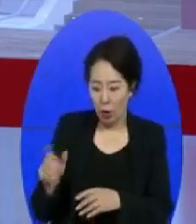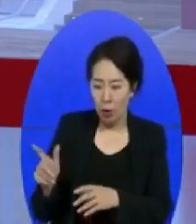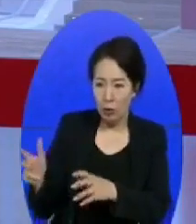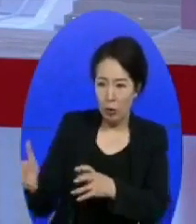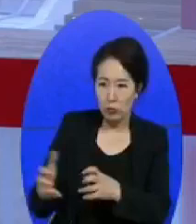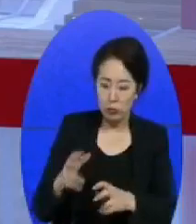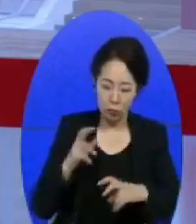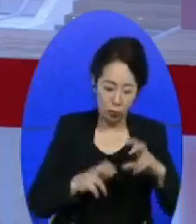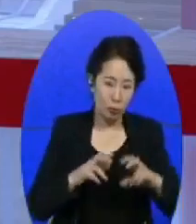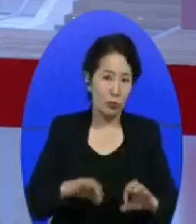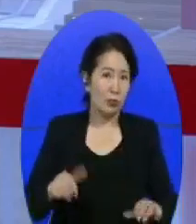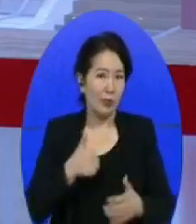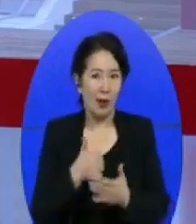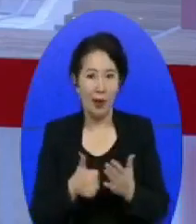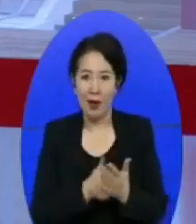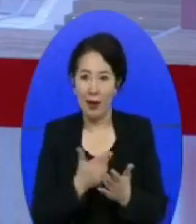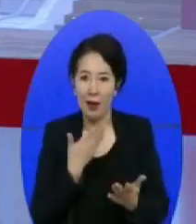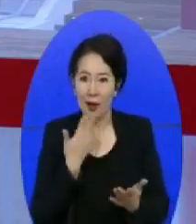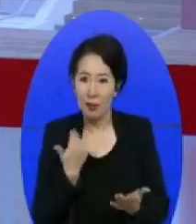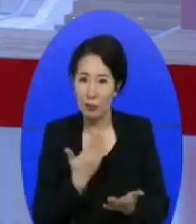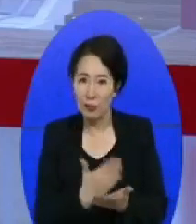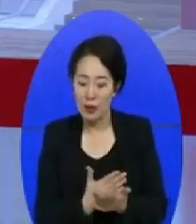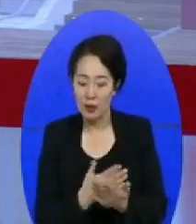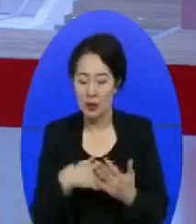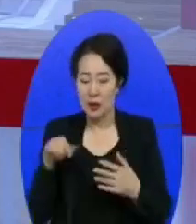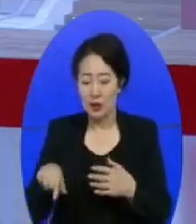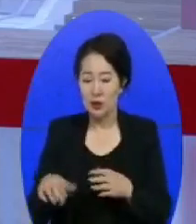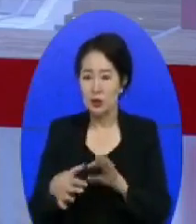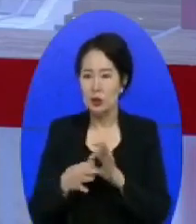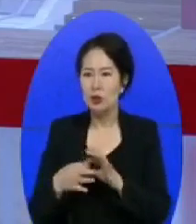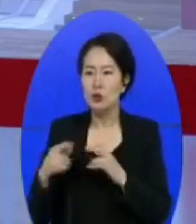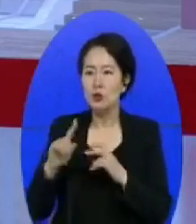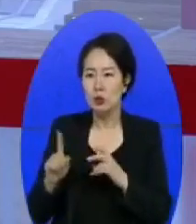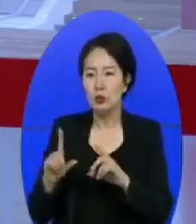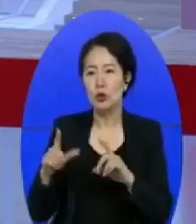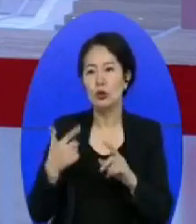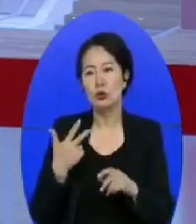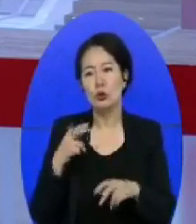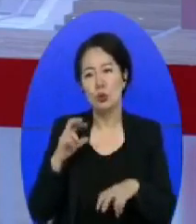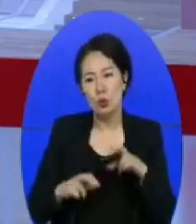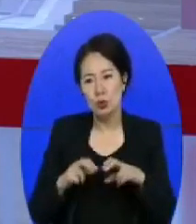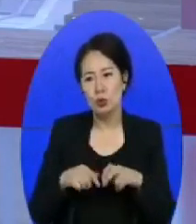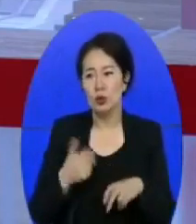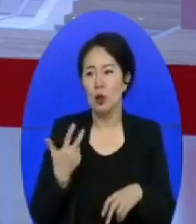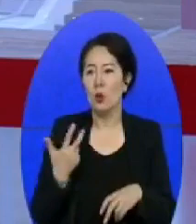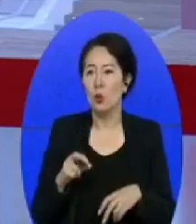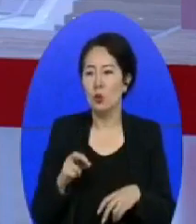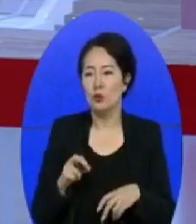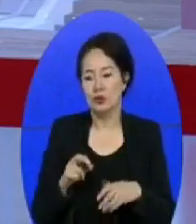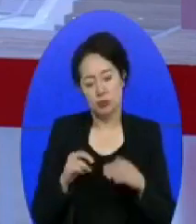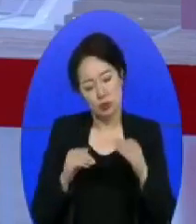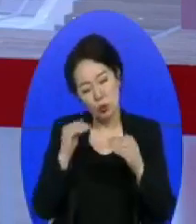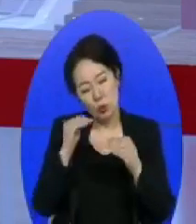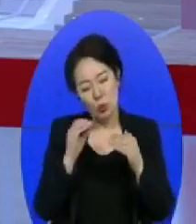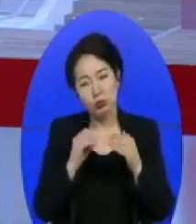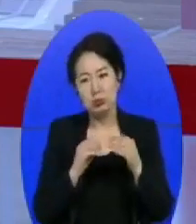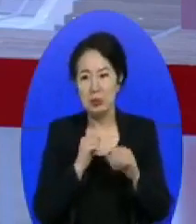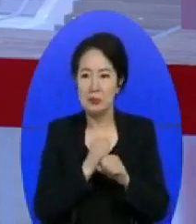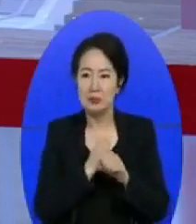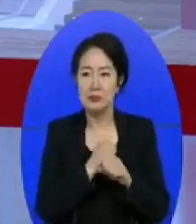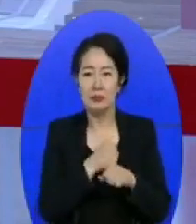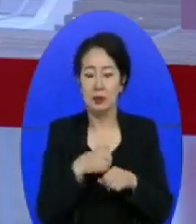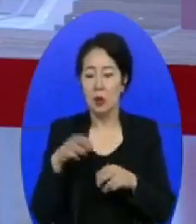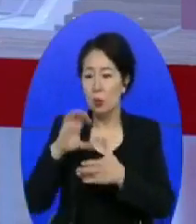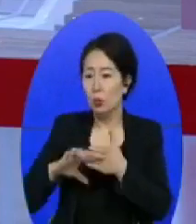үйлдвэр хангалтгүй байгаа. За өнөөдөр нийслэлийн хэмжээнд энэ төрлийн үйлчилгээ эрхлэх зөвшөөрөлтөй үйлдвэрүүдийн 30% тогтмол үйл ажиллагаа явуулдаг. За учир нь